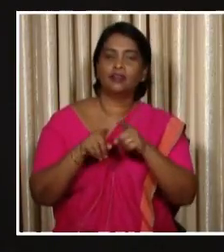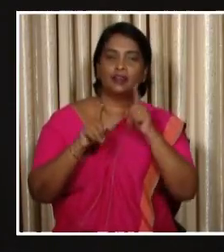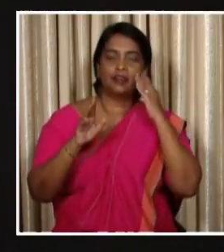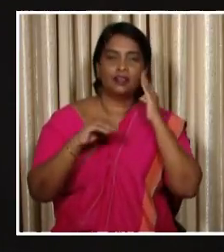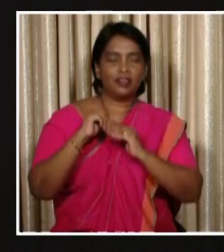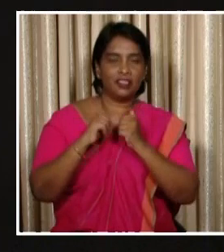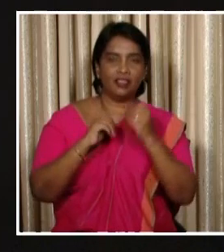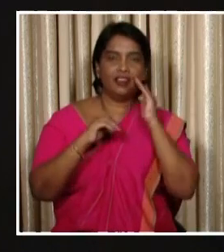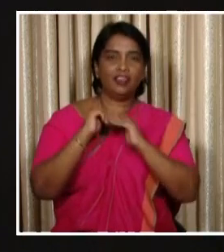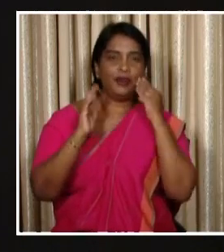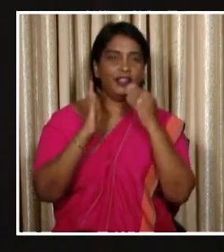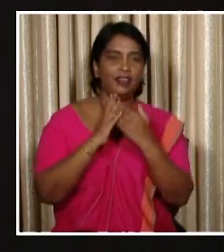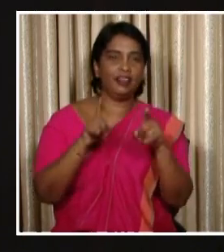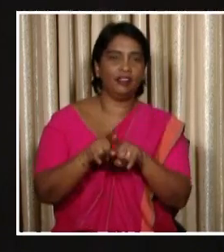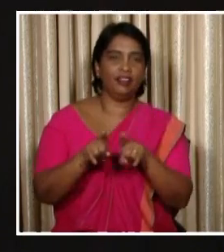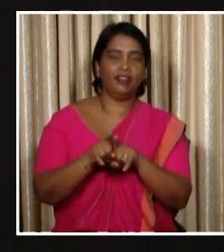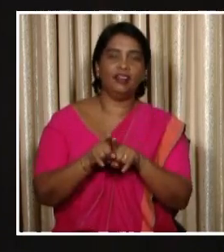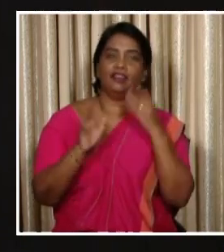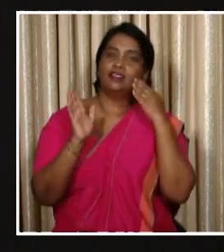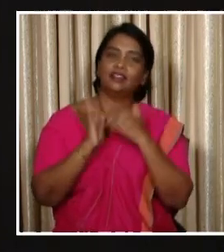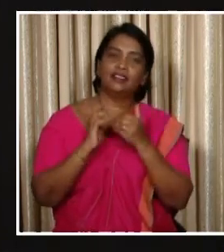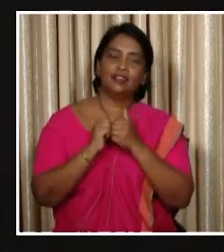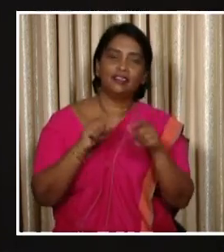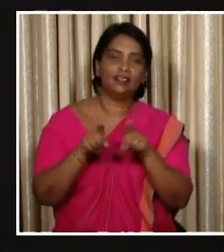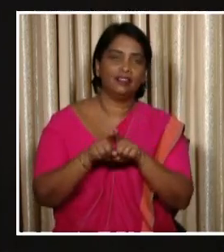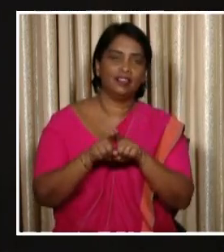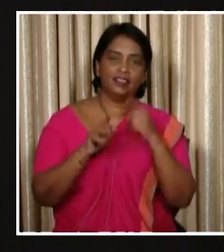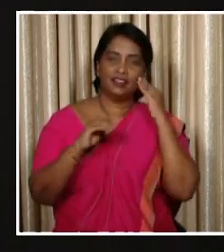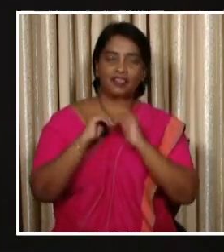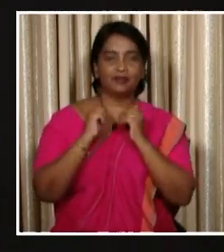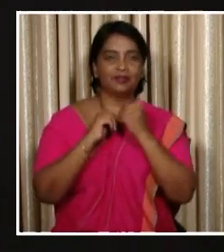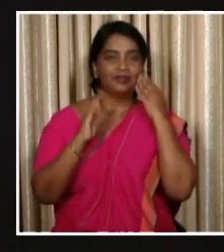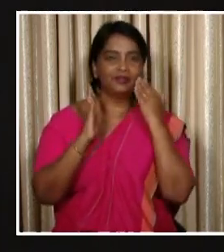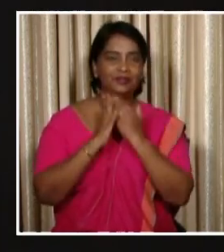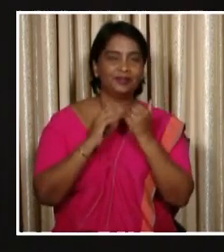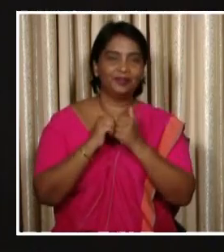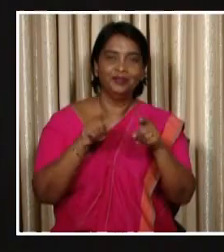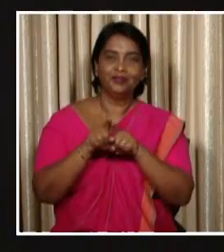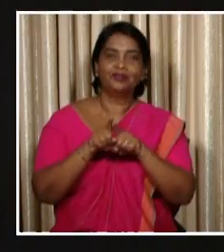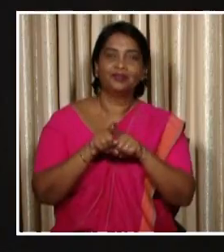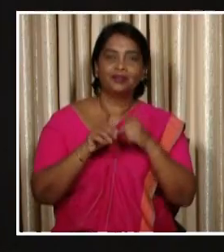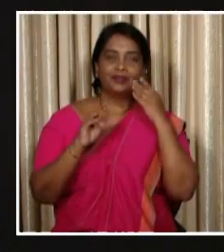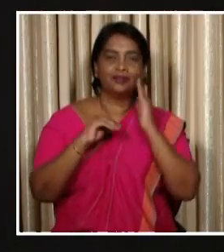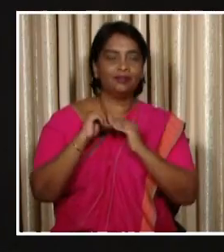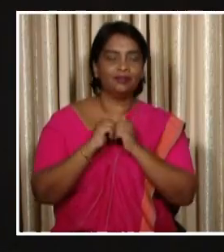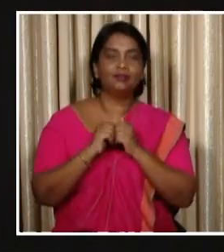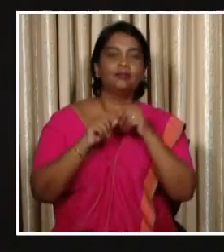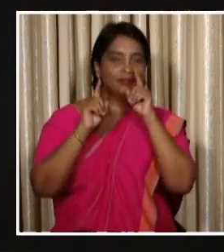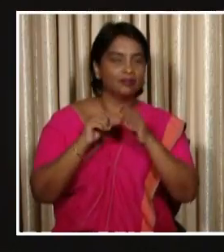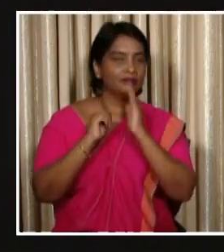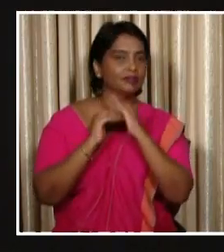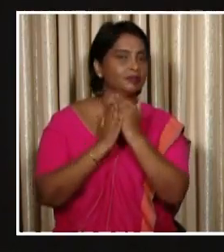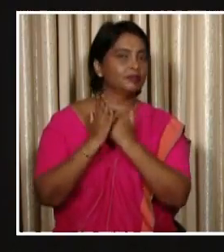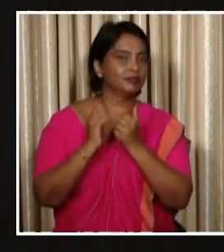සහිතව විනිවිදභාවයකින් යුතුව වගවීමක් සහිතව නැෂනල් ප්ලෑන් එකකට අනුබද්ධව මේ